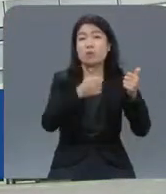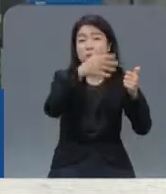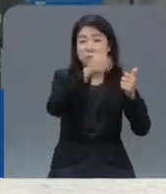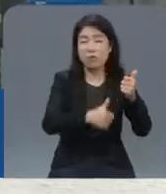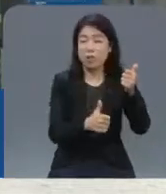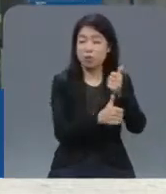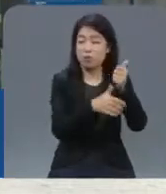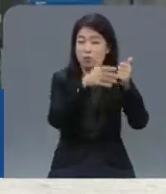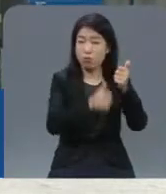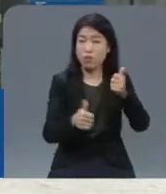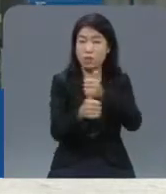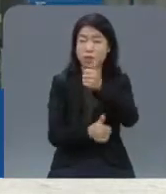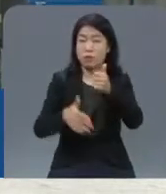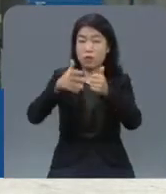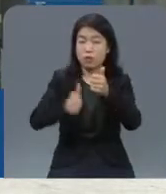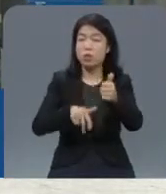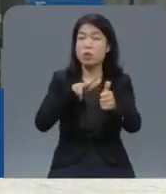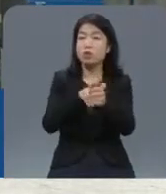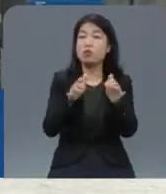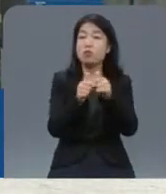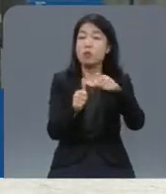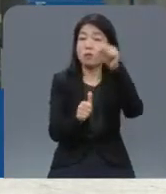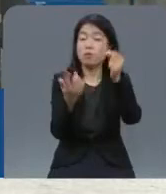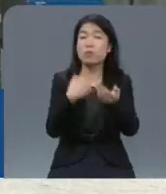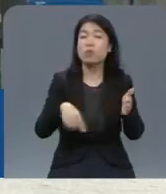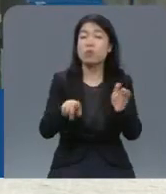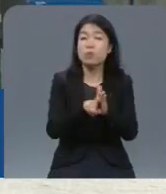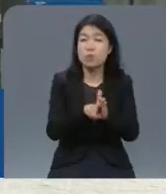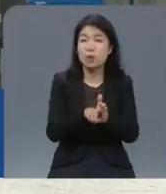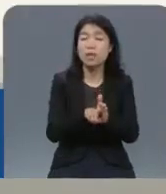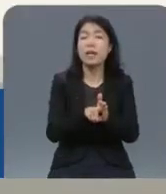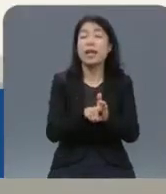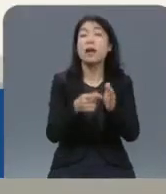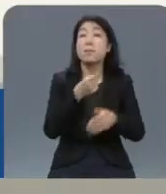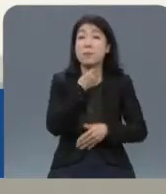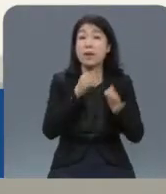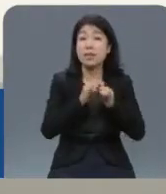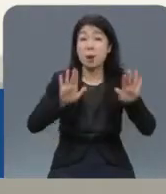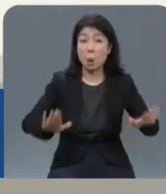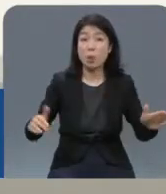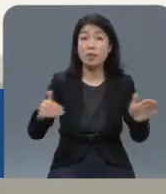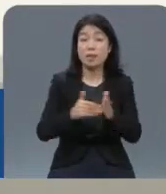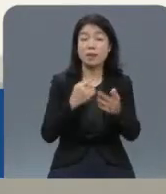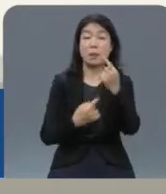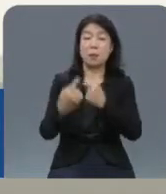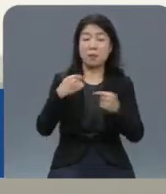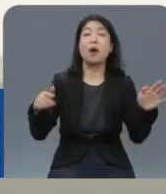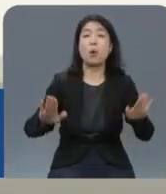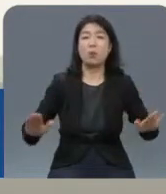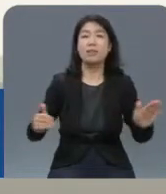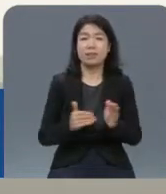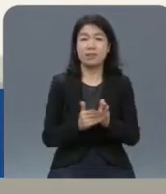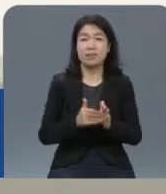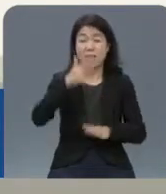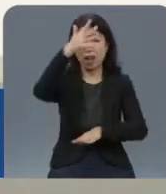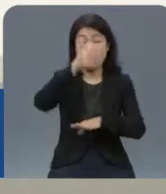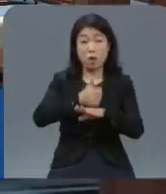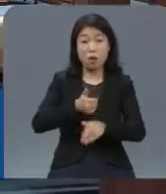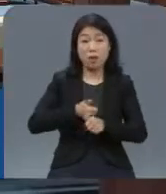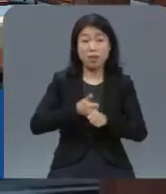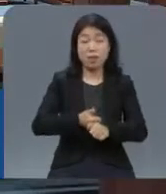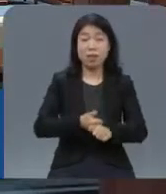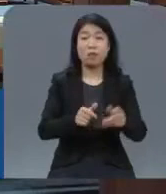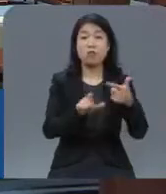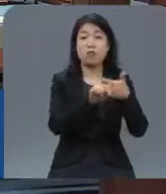부의장 상임위원장 후보자 선출을 위해서 희망자를 오늘까지 공부합니다 홍 모 결과에 따라 오는